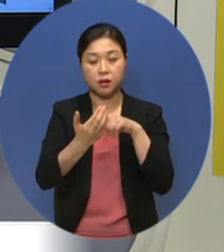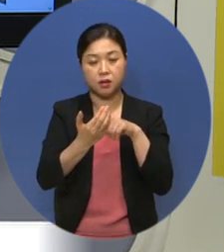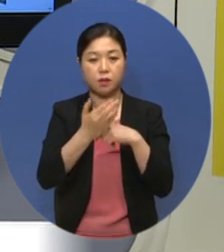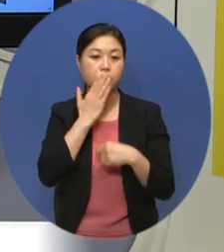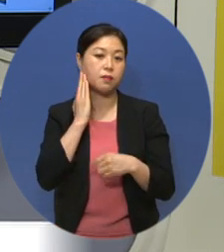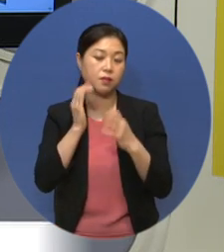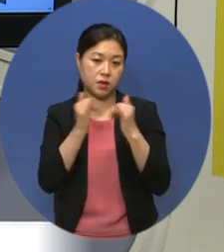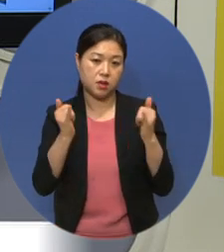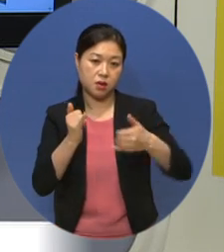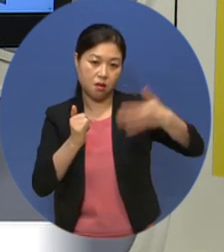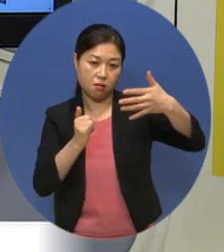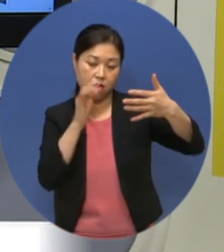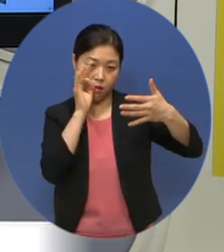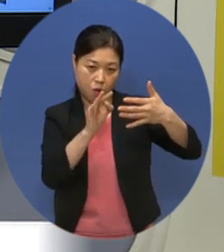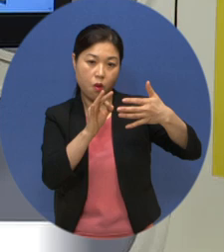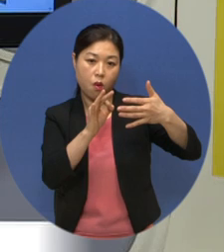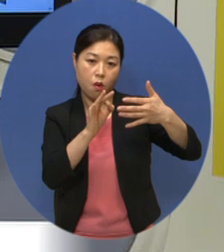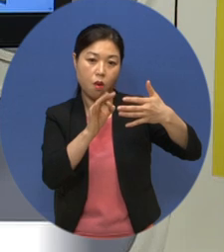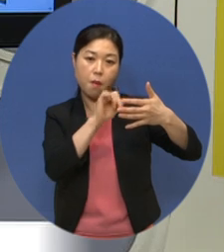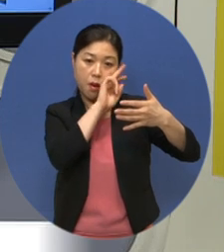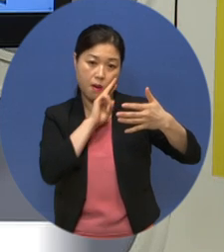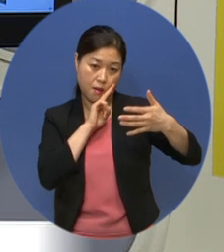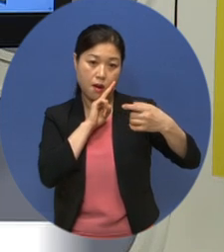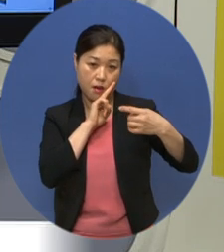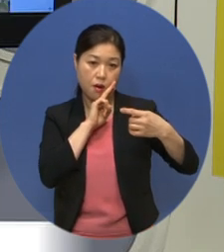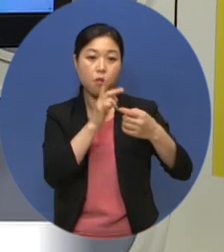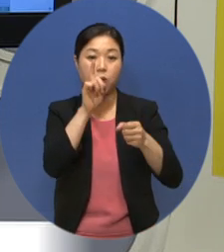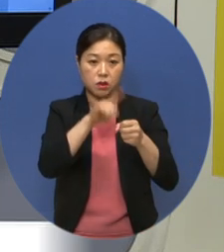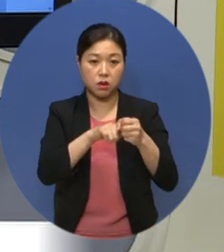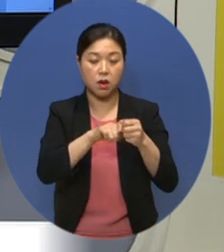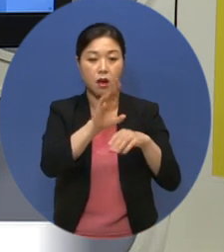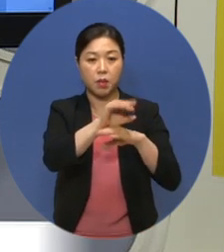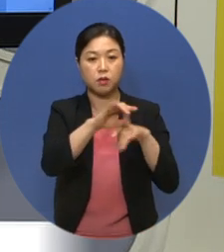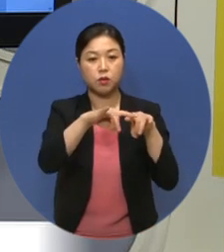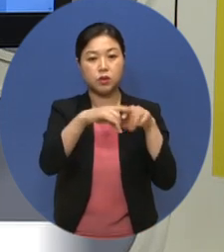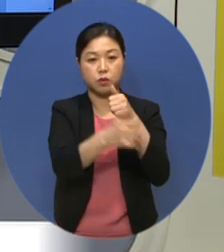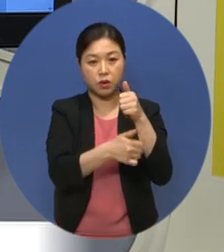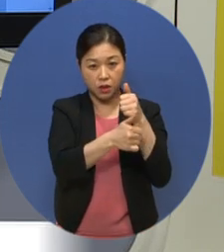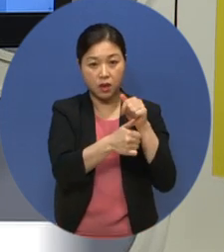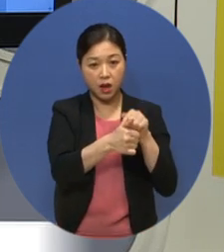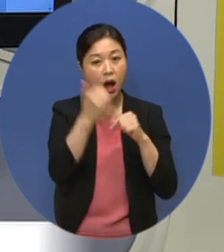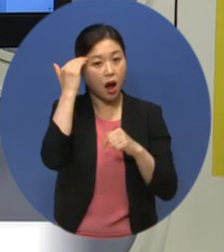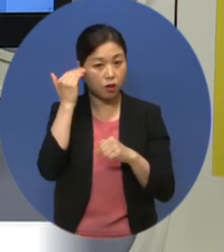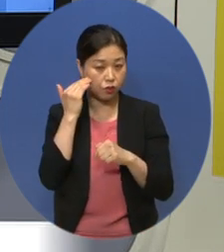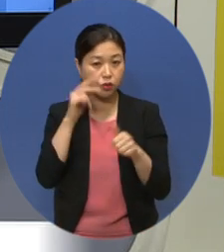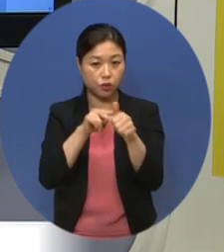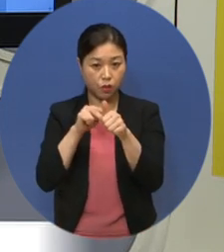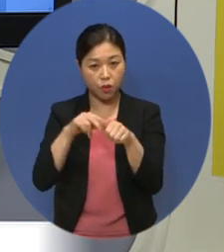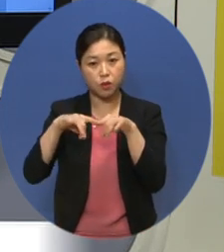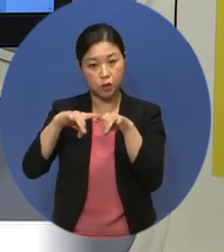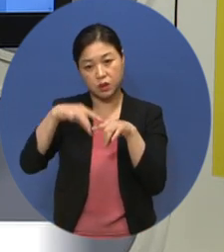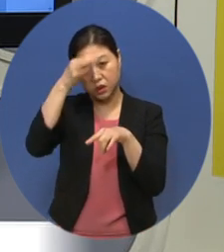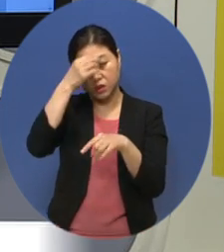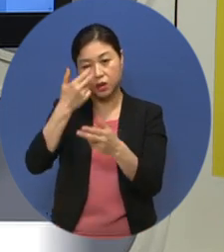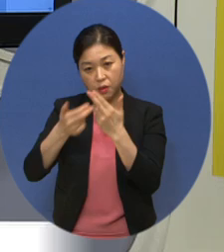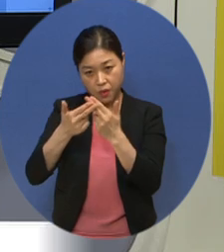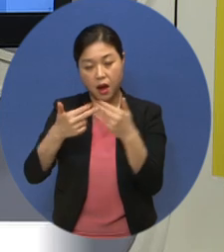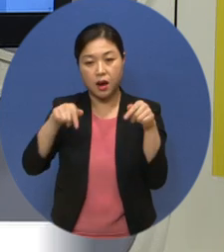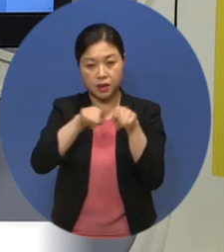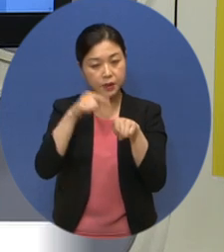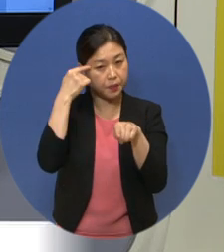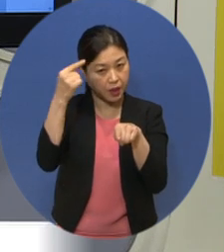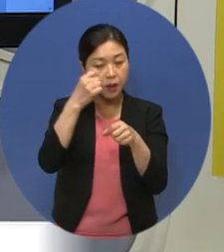동영상 시청 편의를 위해 방통위가 지난해부터 한국 정보 통신 기술 협회와 함께 개발해